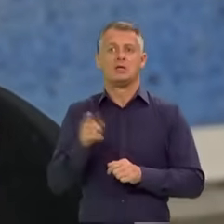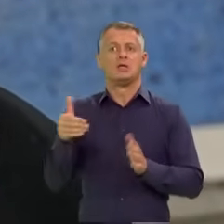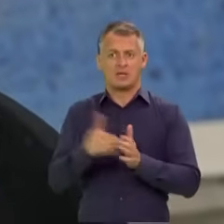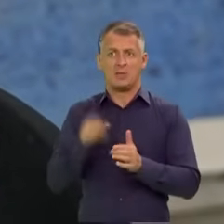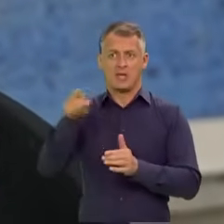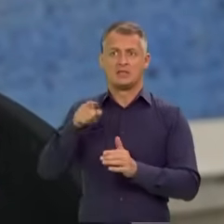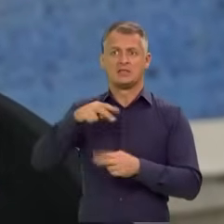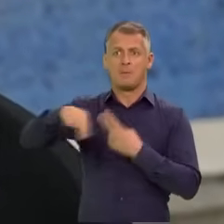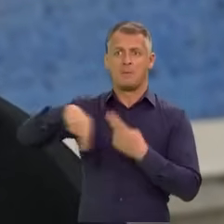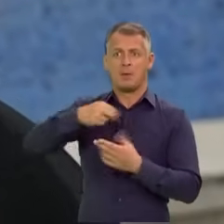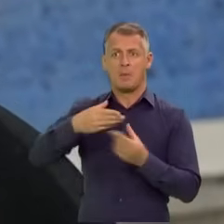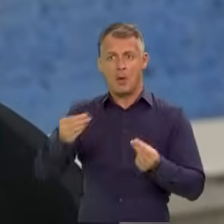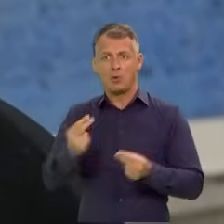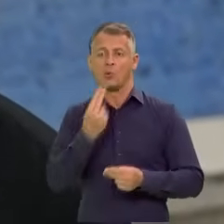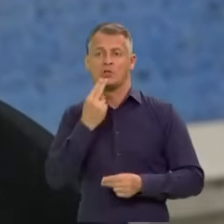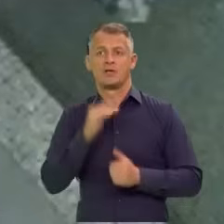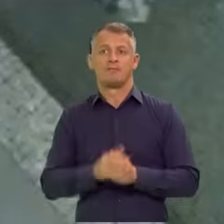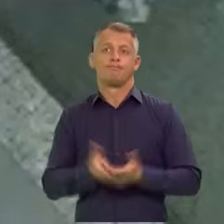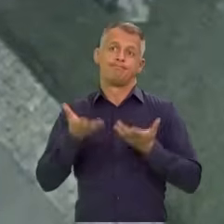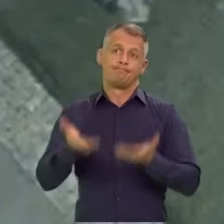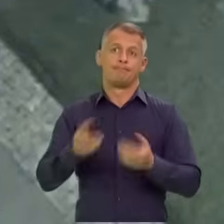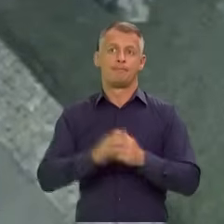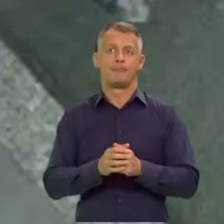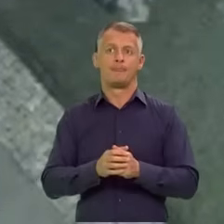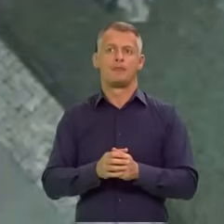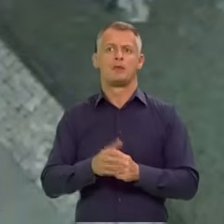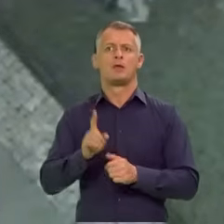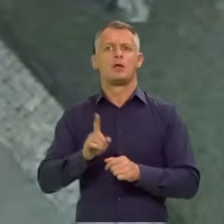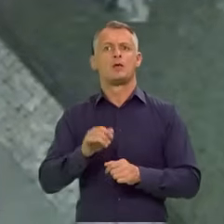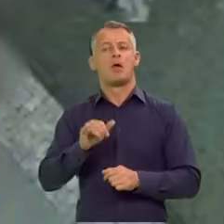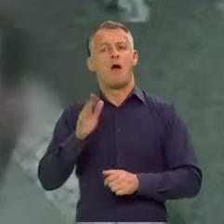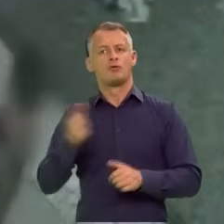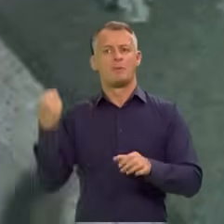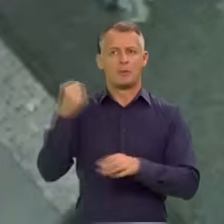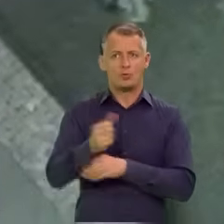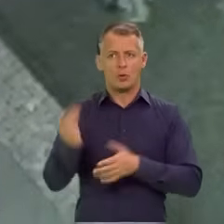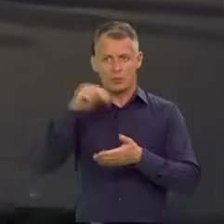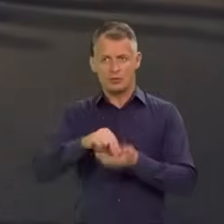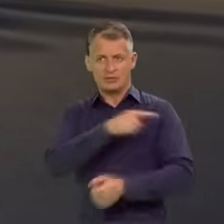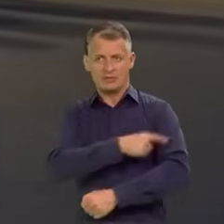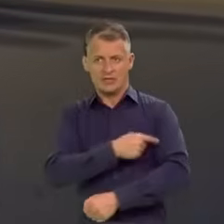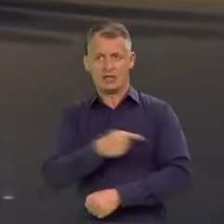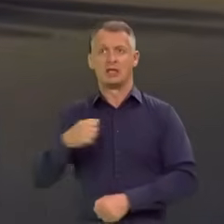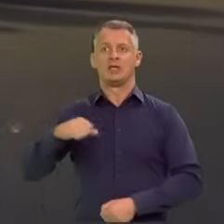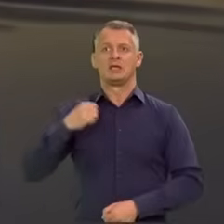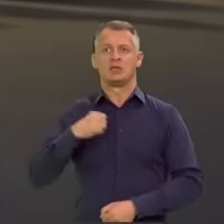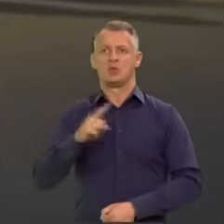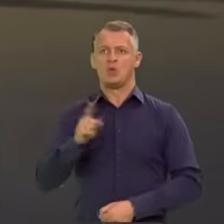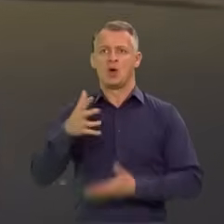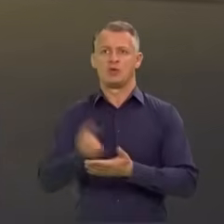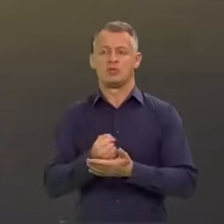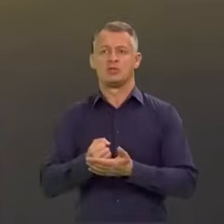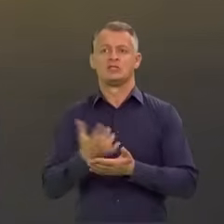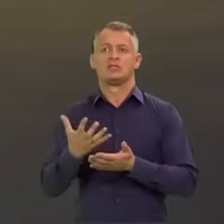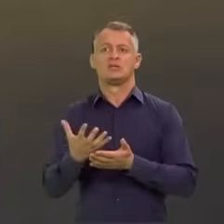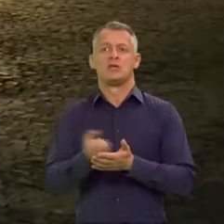mult poliția, că na. Chiar dacă a fost snopit în bătaie și internat în spital, tânărul nu a reușit să obțină